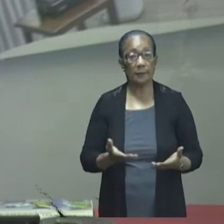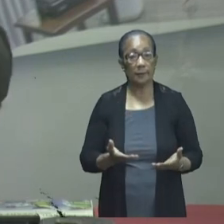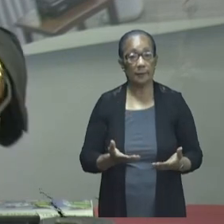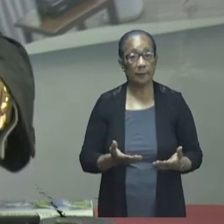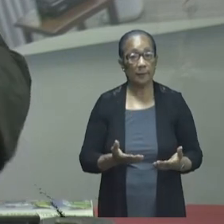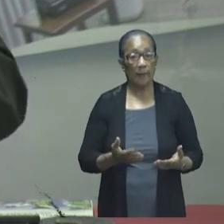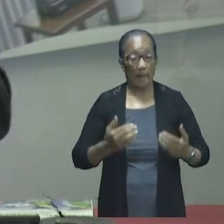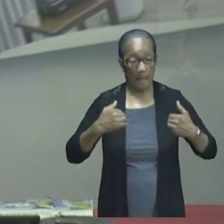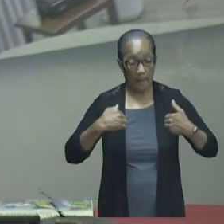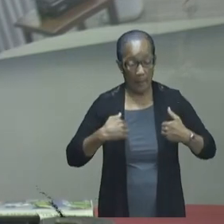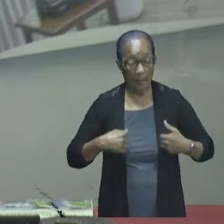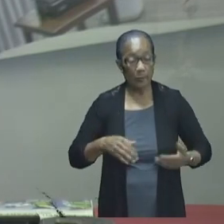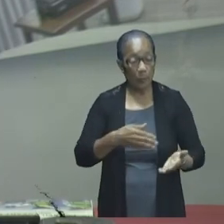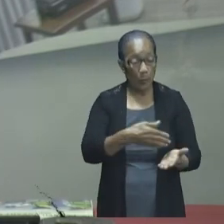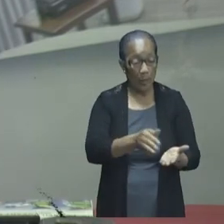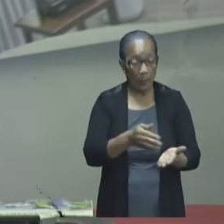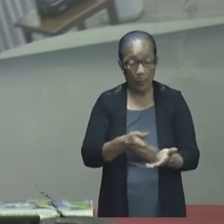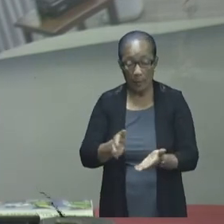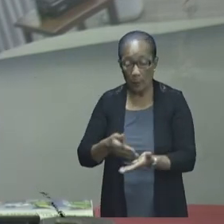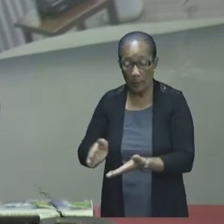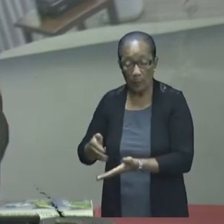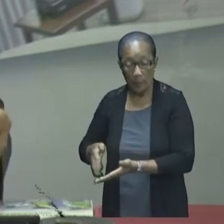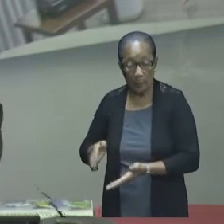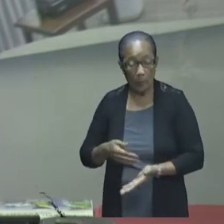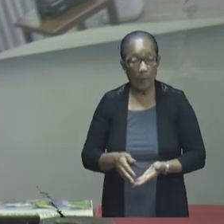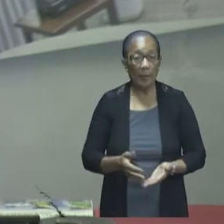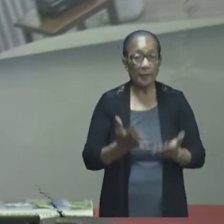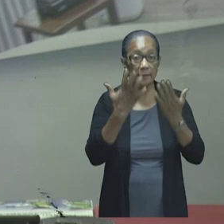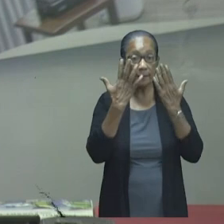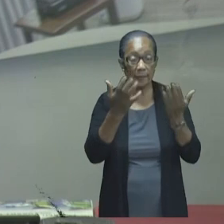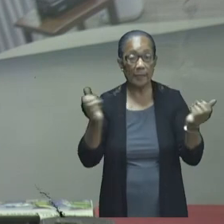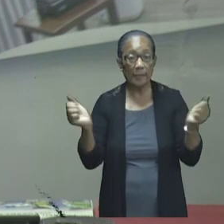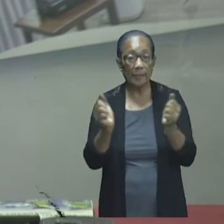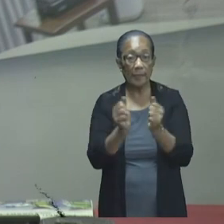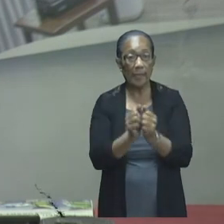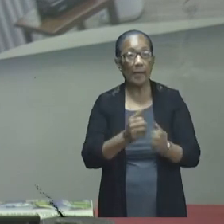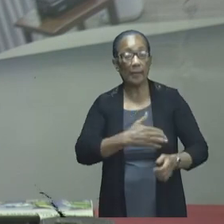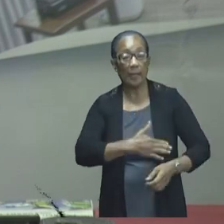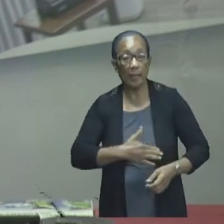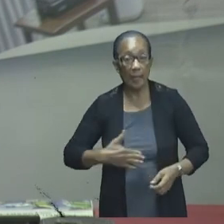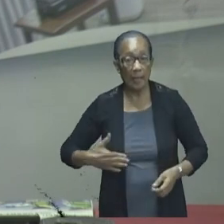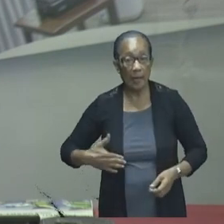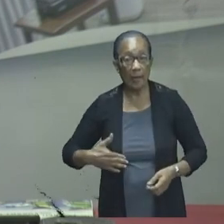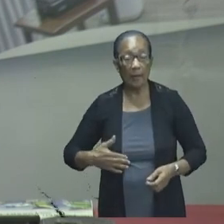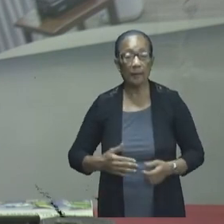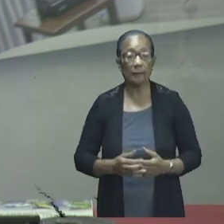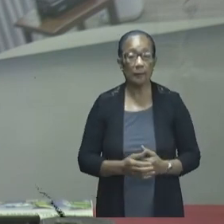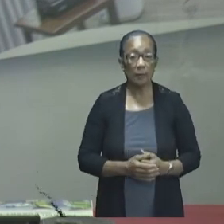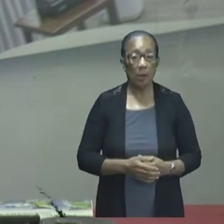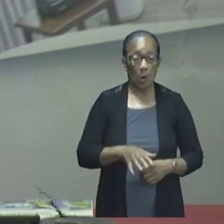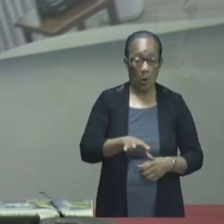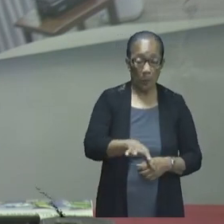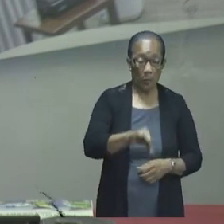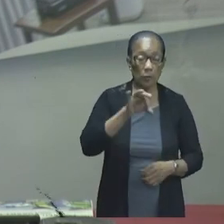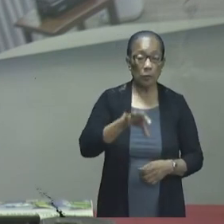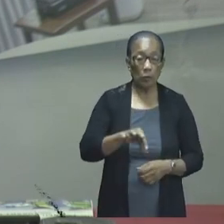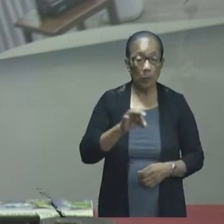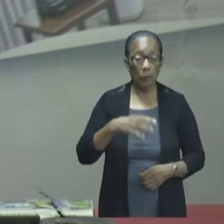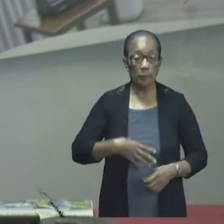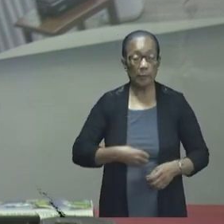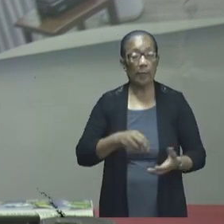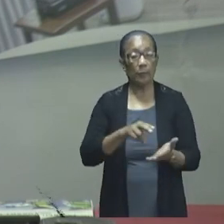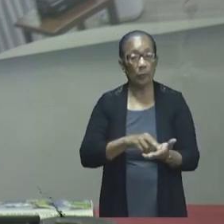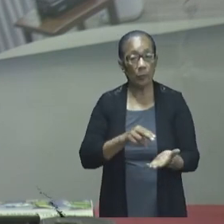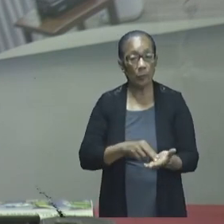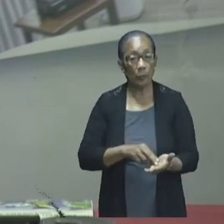naam gekregen heeft als je tien jaren lang riche overleg als oplossing gebruikt voor